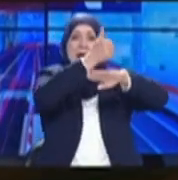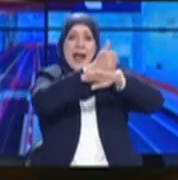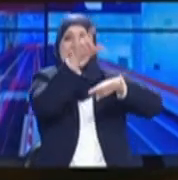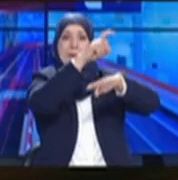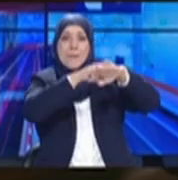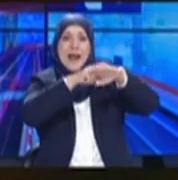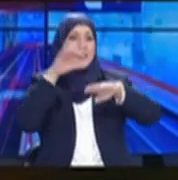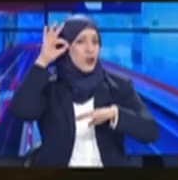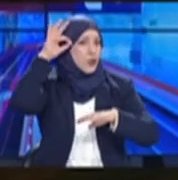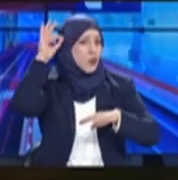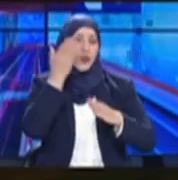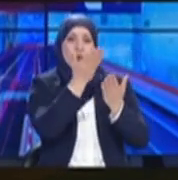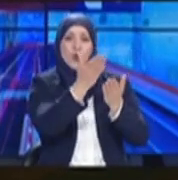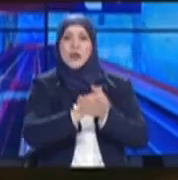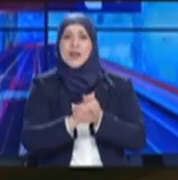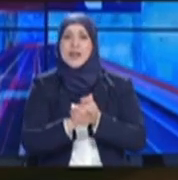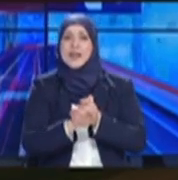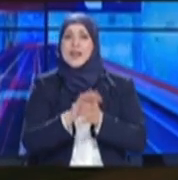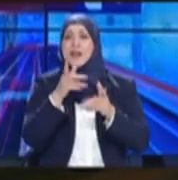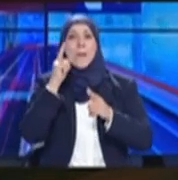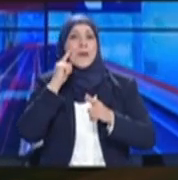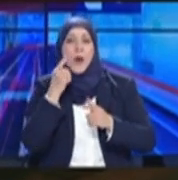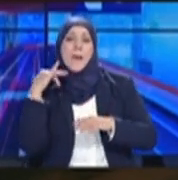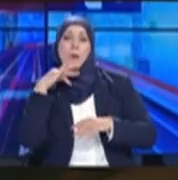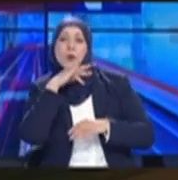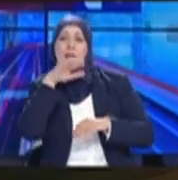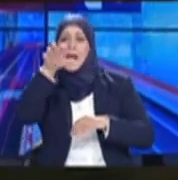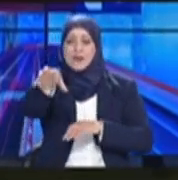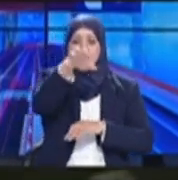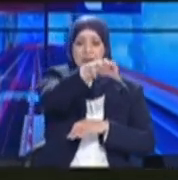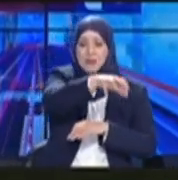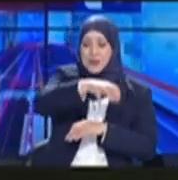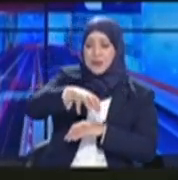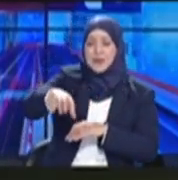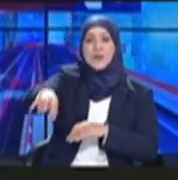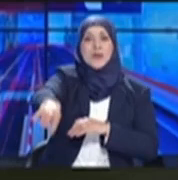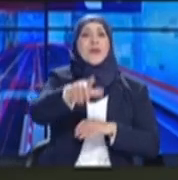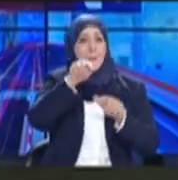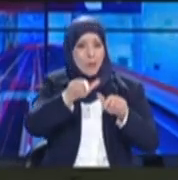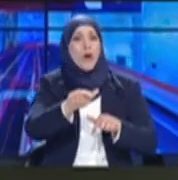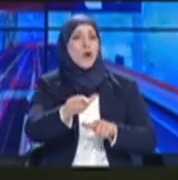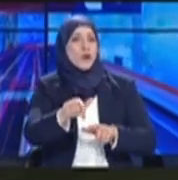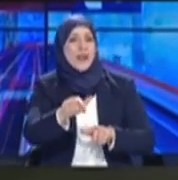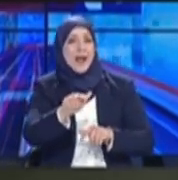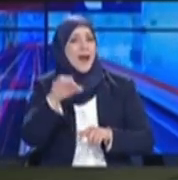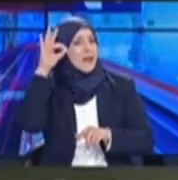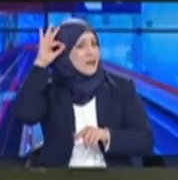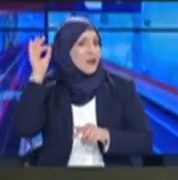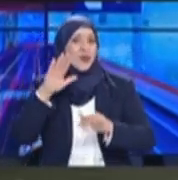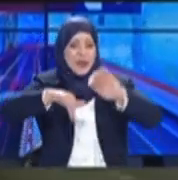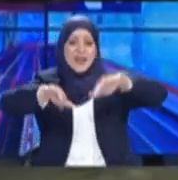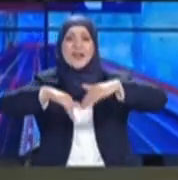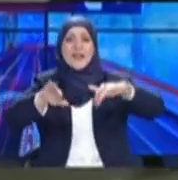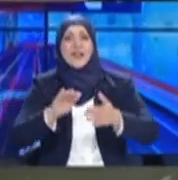بعض الفضلات الموجوده زميلنا المصور الصحفي دورنا اه ال الفضلات الموجوده